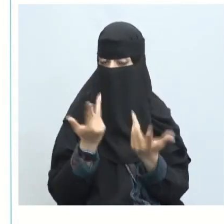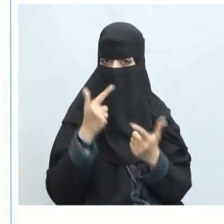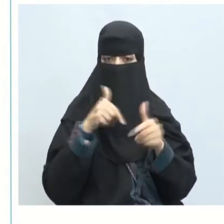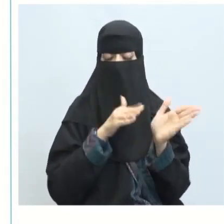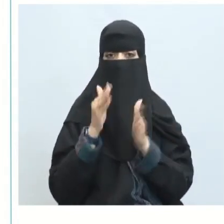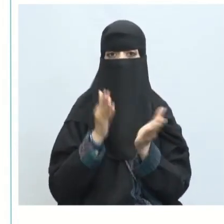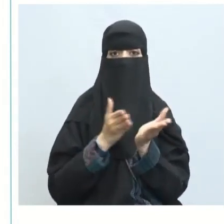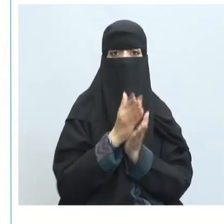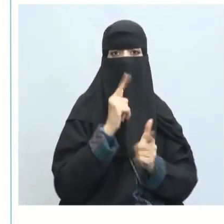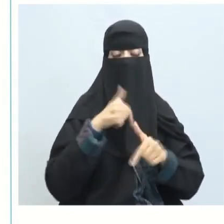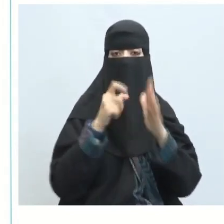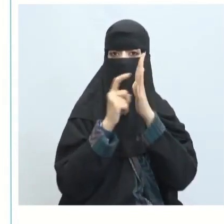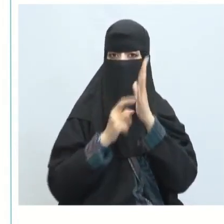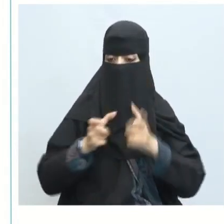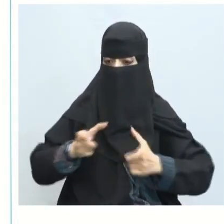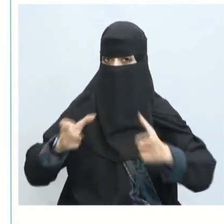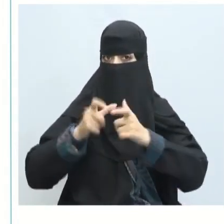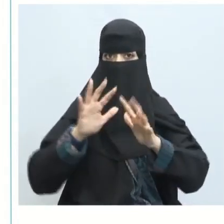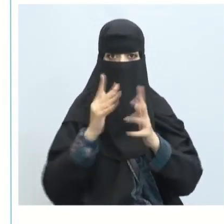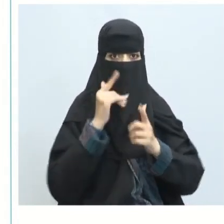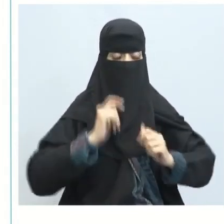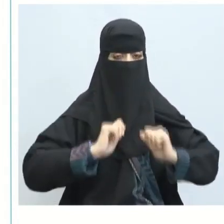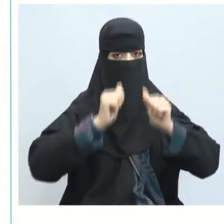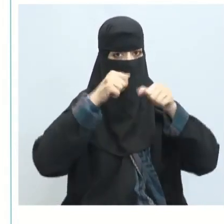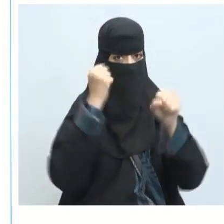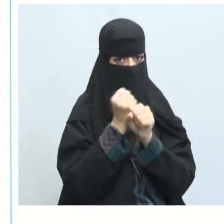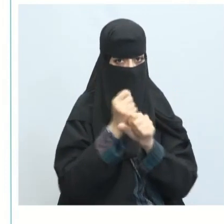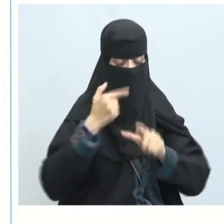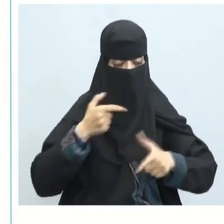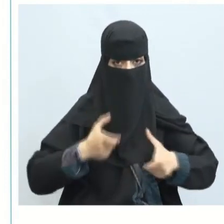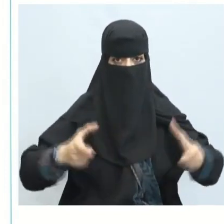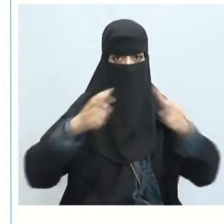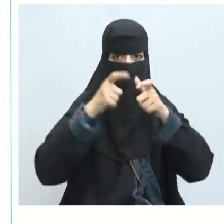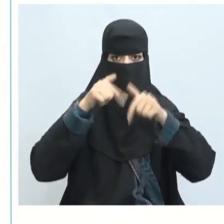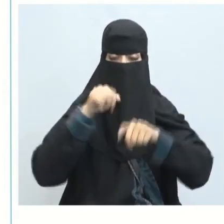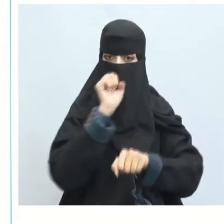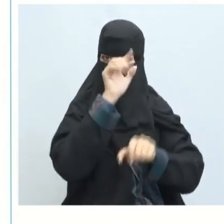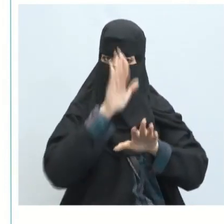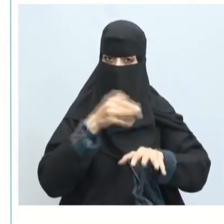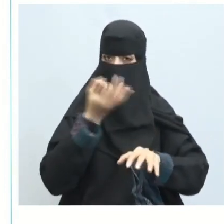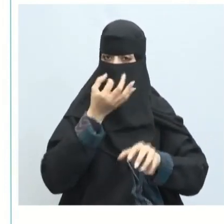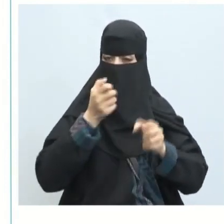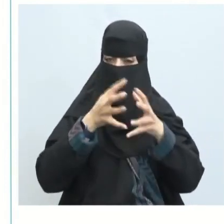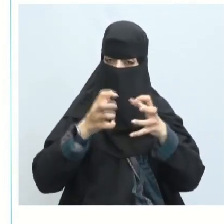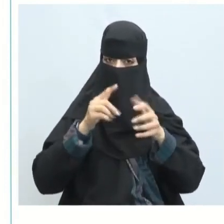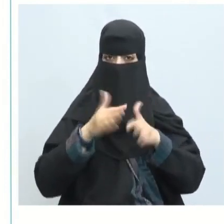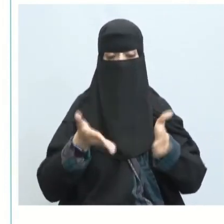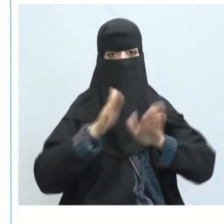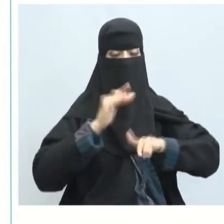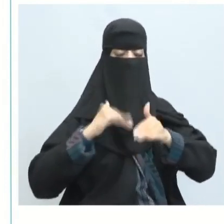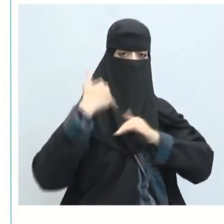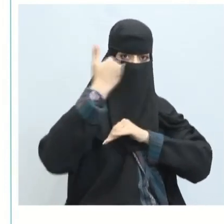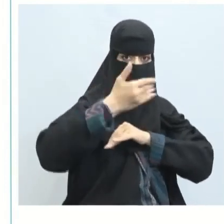تطرقنا الى تنظيم الاجتماعات ذكرنا السكرتير من ادوار الاجتماعات تحدثنا بشكل مفصل عن اجتماعات بعد